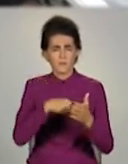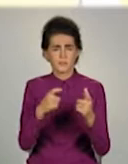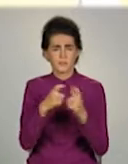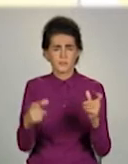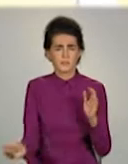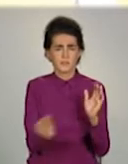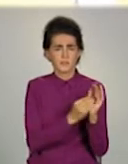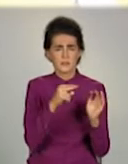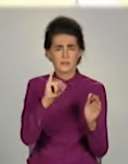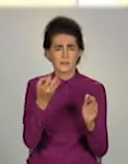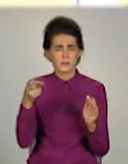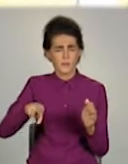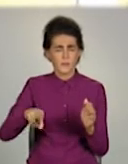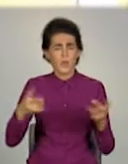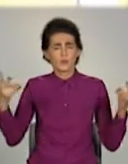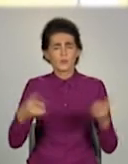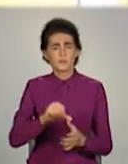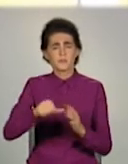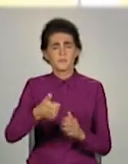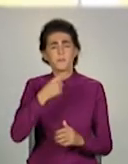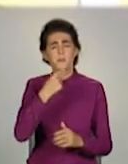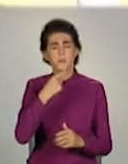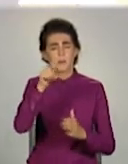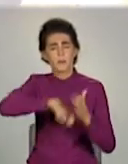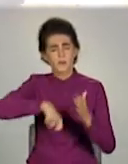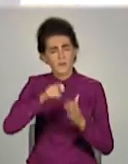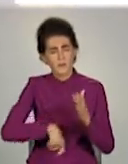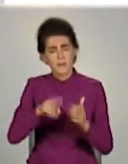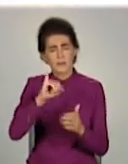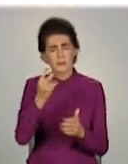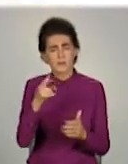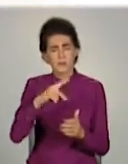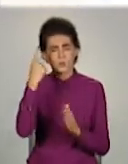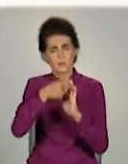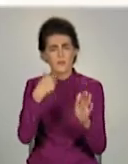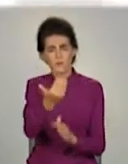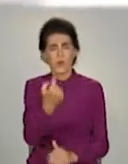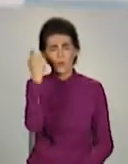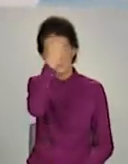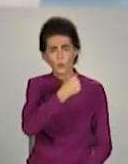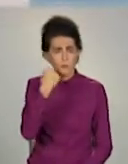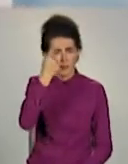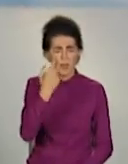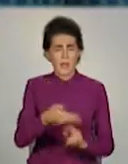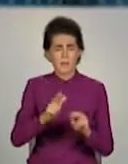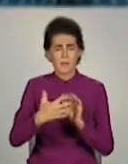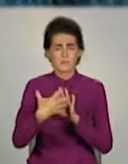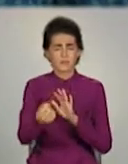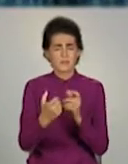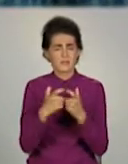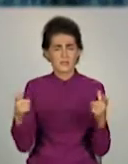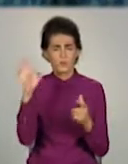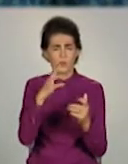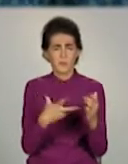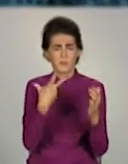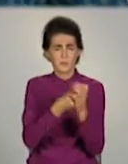Дію. Спочатку треба пройти таку собі перевірку. Додаток «Дія» має розпізнати ваше обличчя. Тож, аби отримати сертифікат